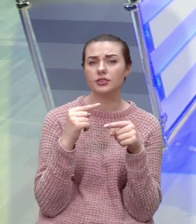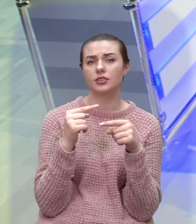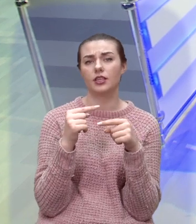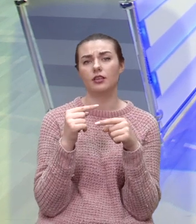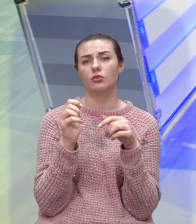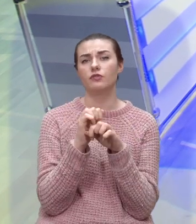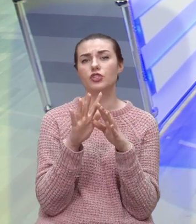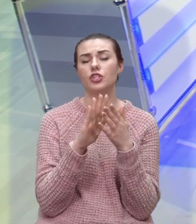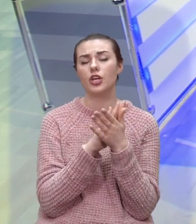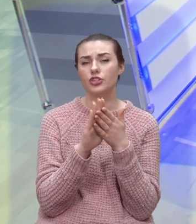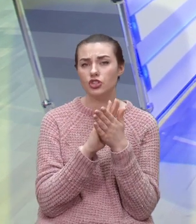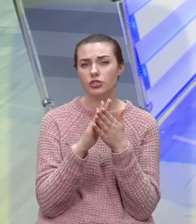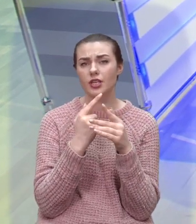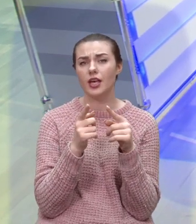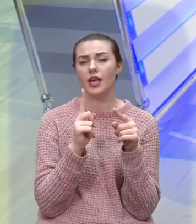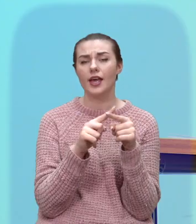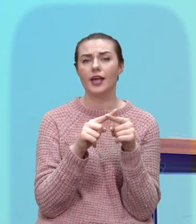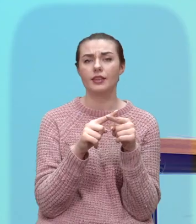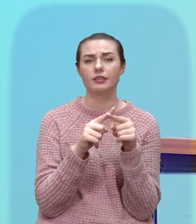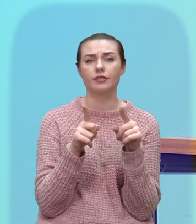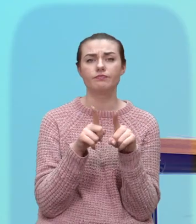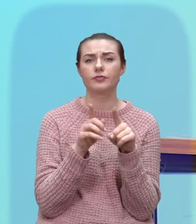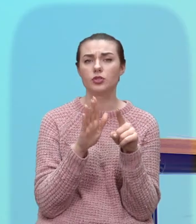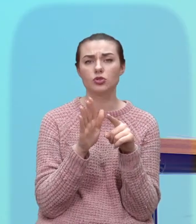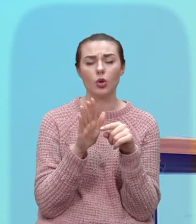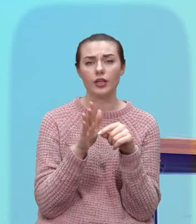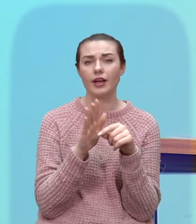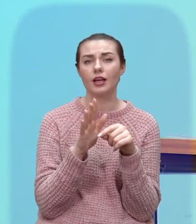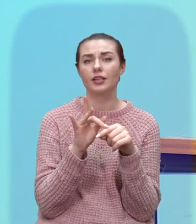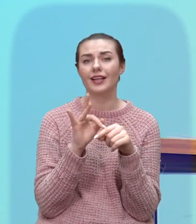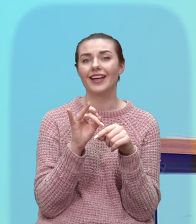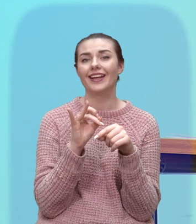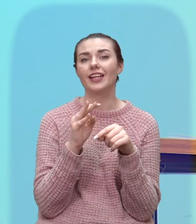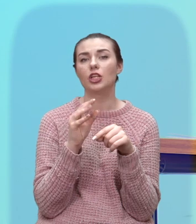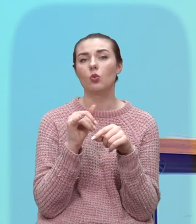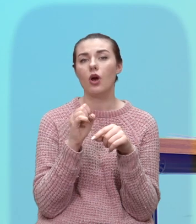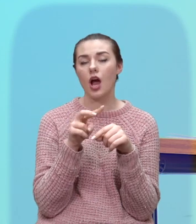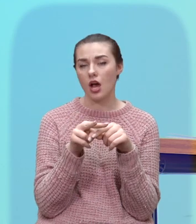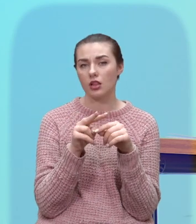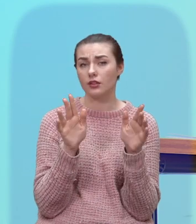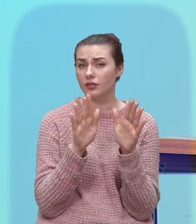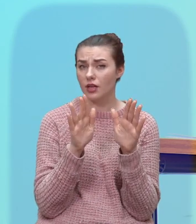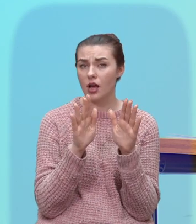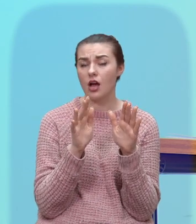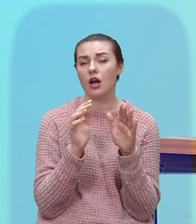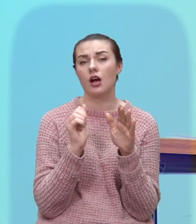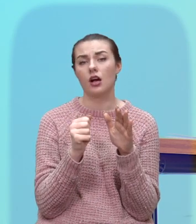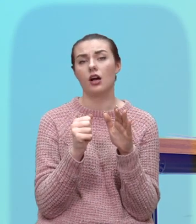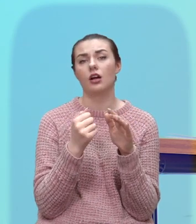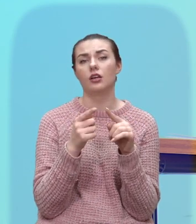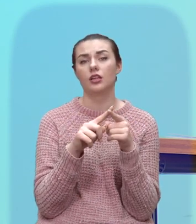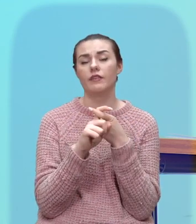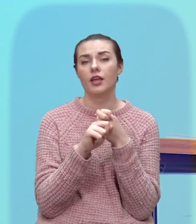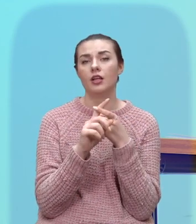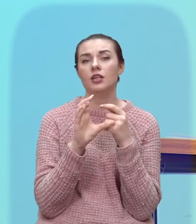святилища очиститься это не столько рид ритуальный глагол сколько